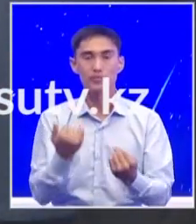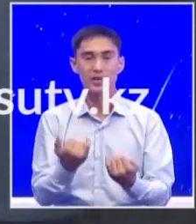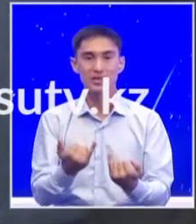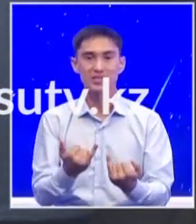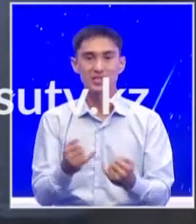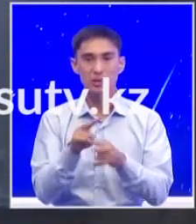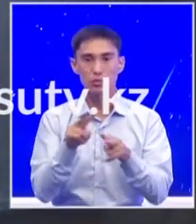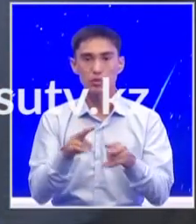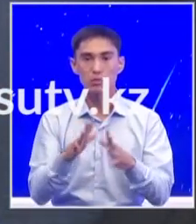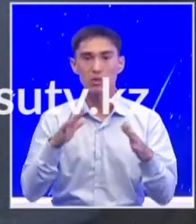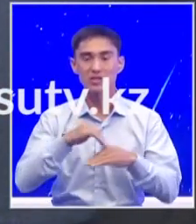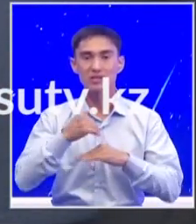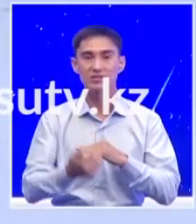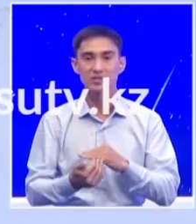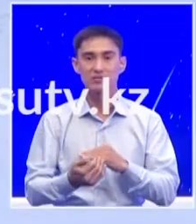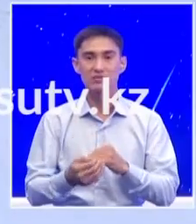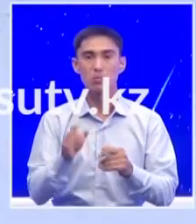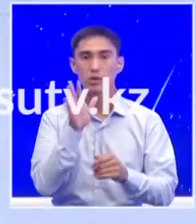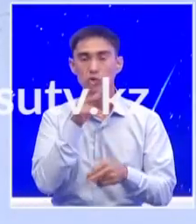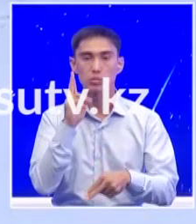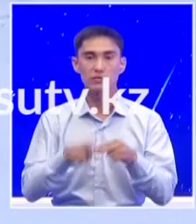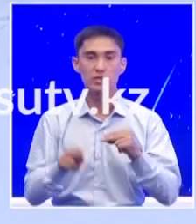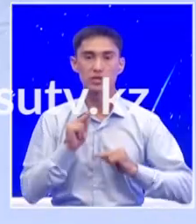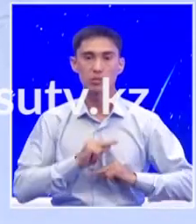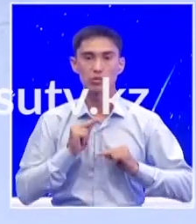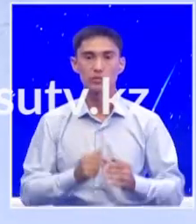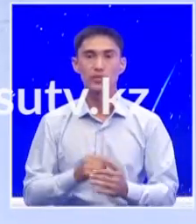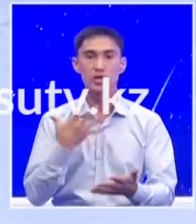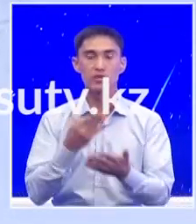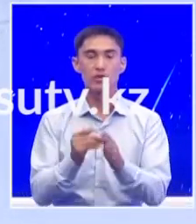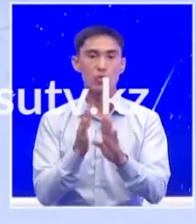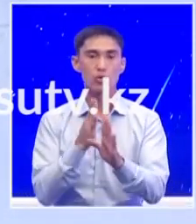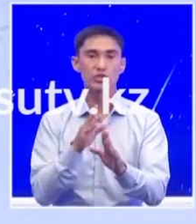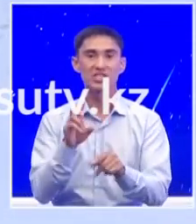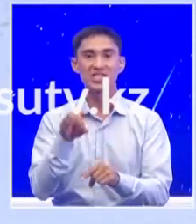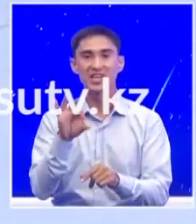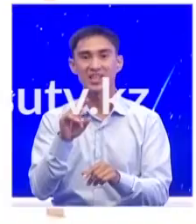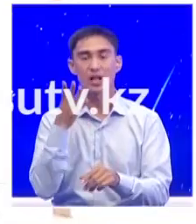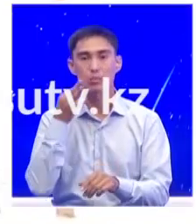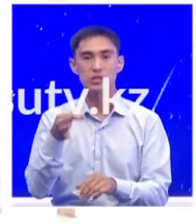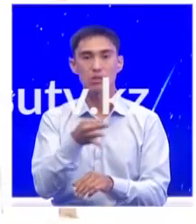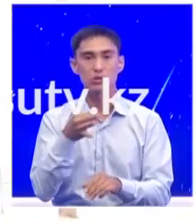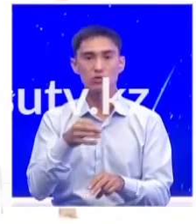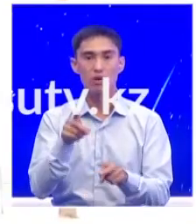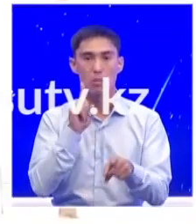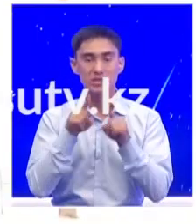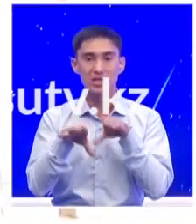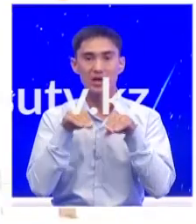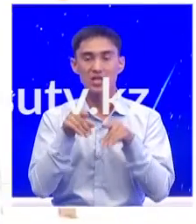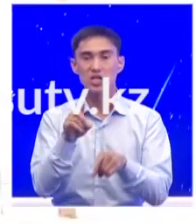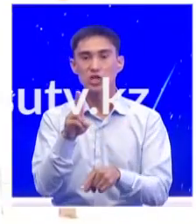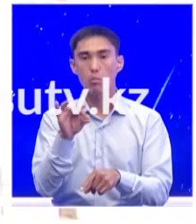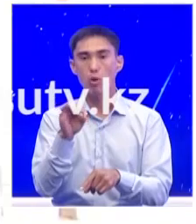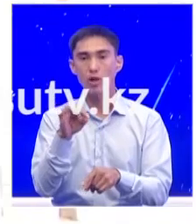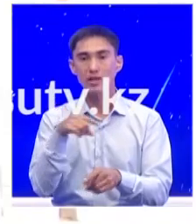здесь наблюдаются небольшие отставания по срокам завершения работ. В свою очередь, секретарь Алматинского областного маслихата Жанбула